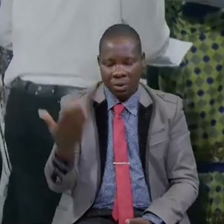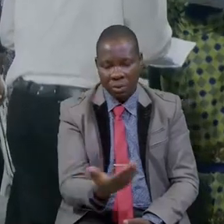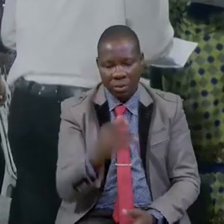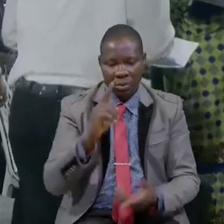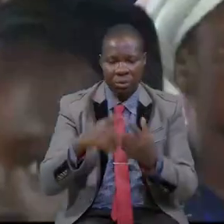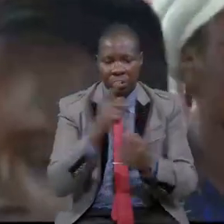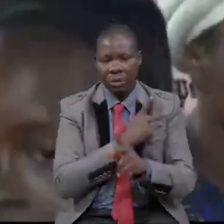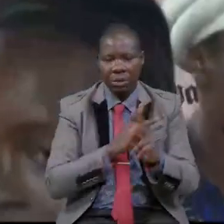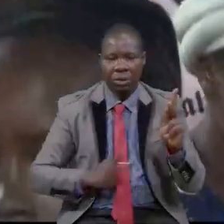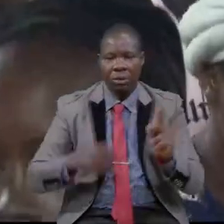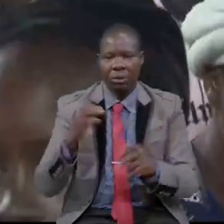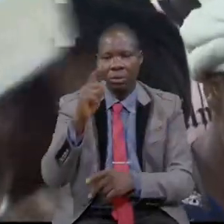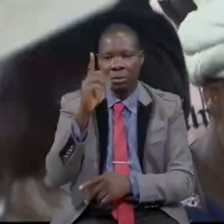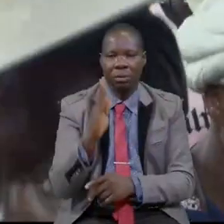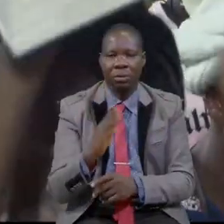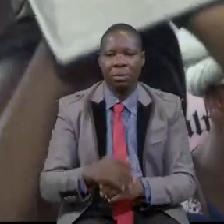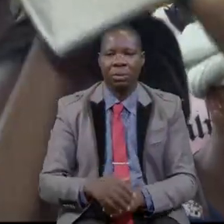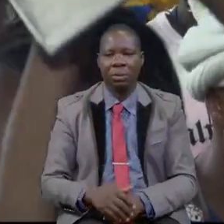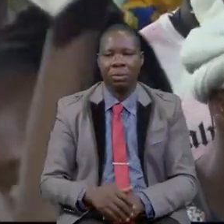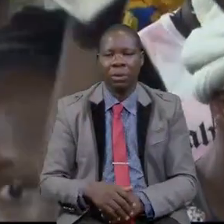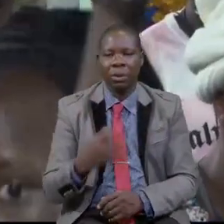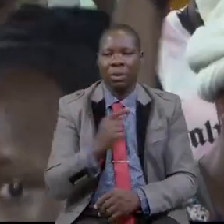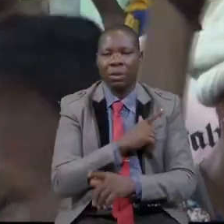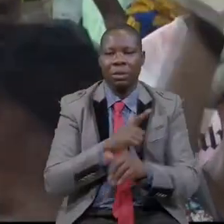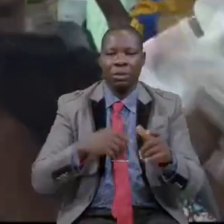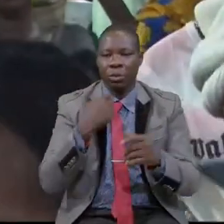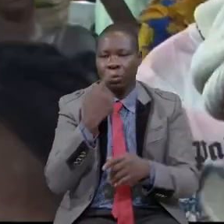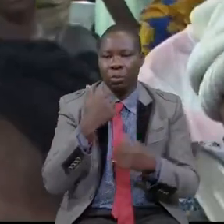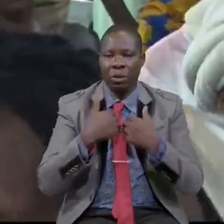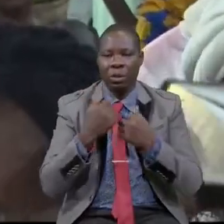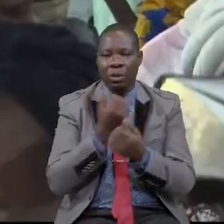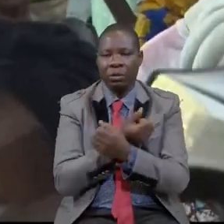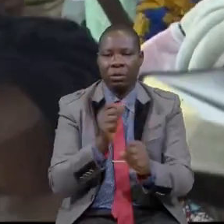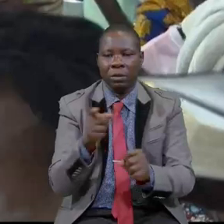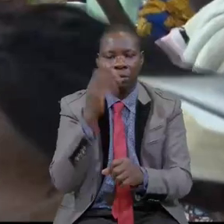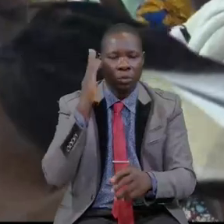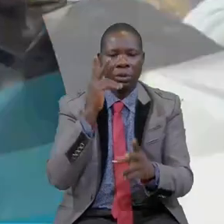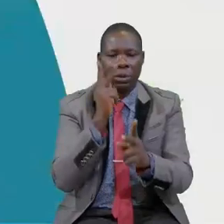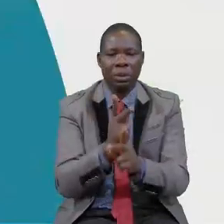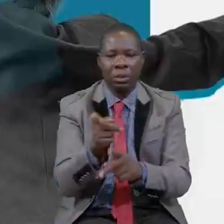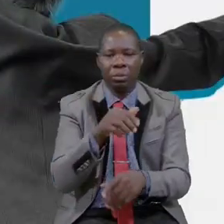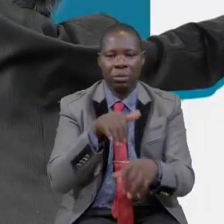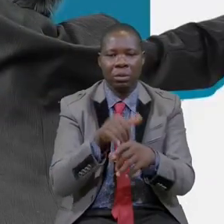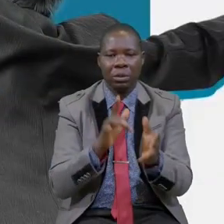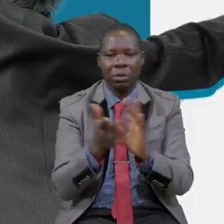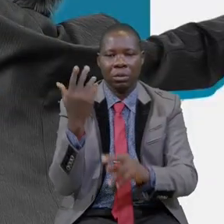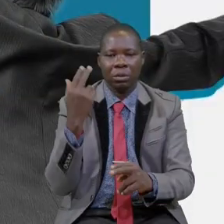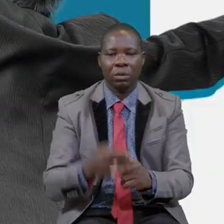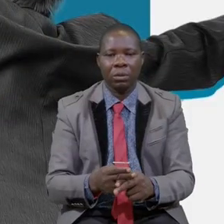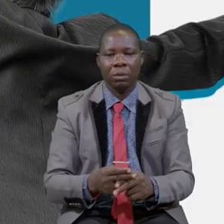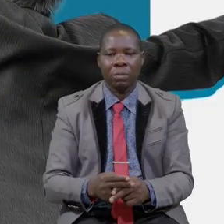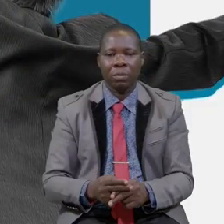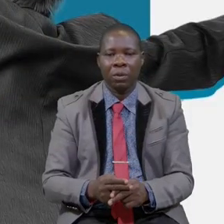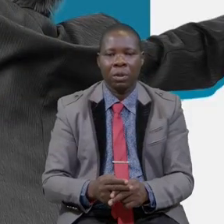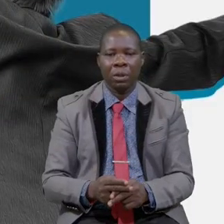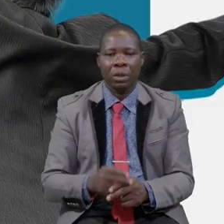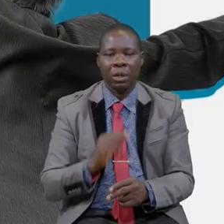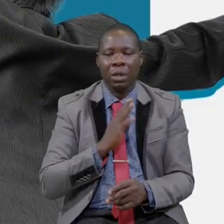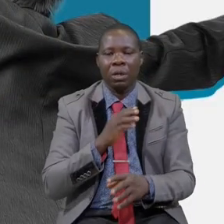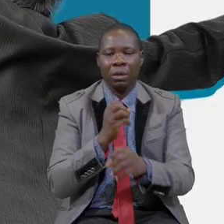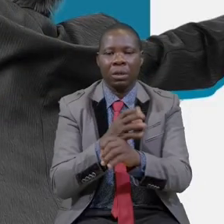Soyez les bienvenus dans le royaume. Le Seigneur qui t'a sauvé va te maintenir au nom de Jésus.